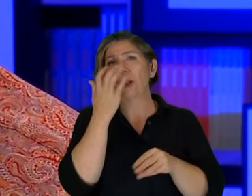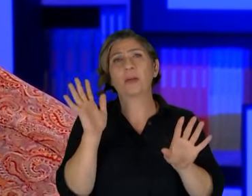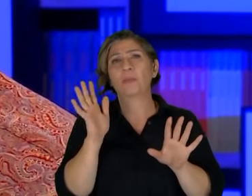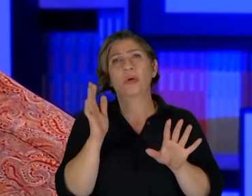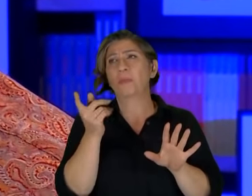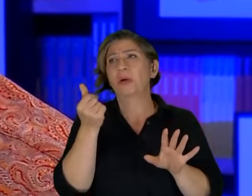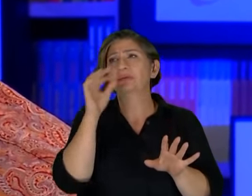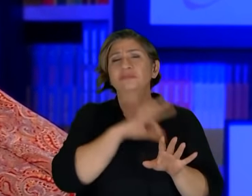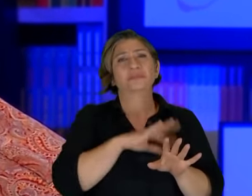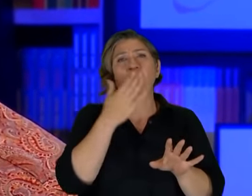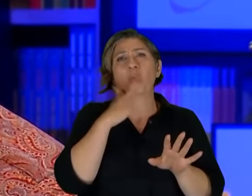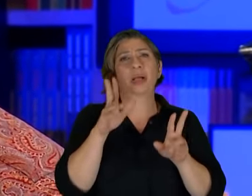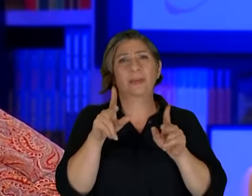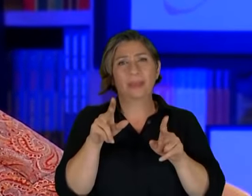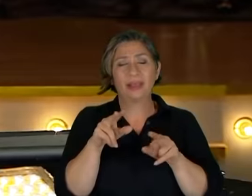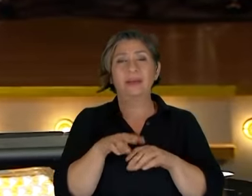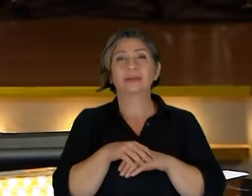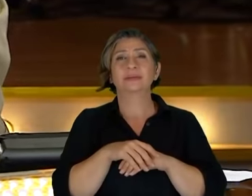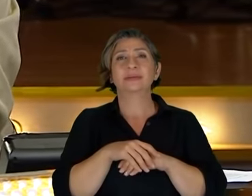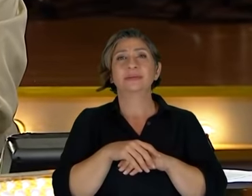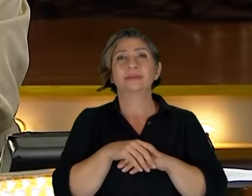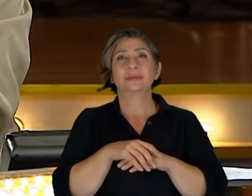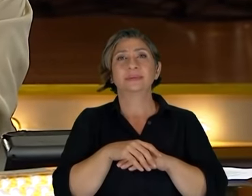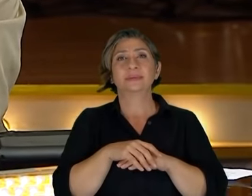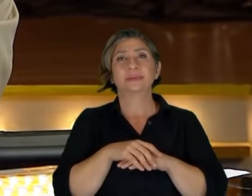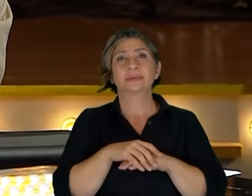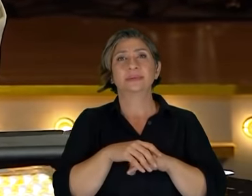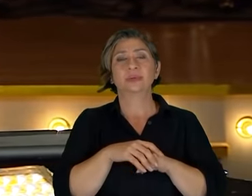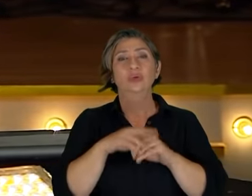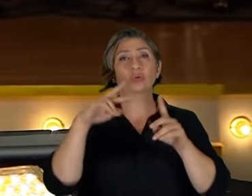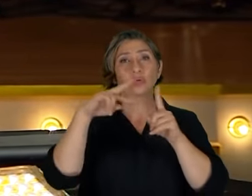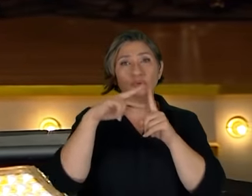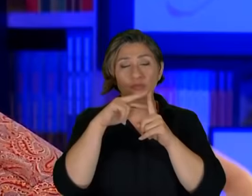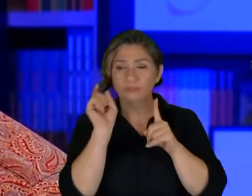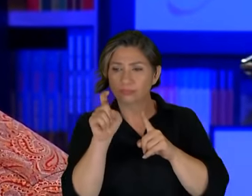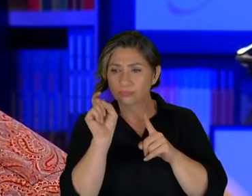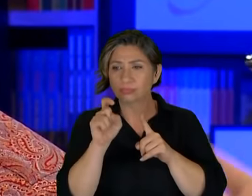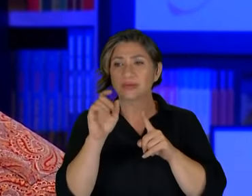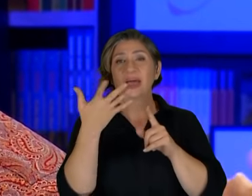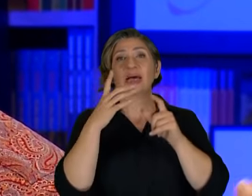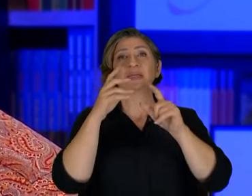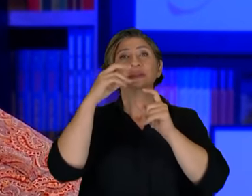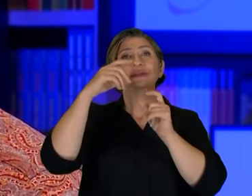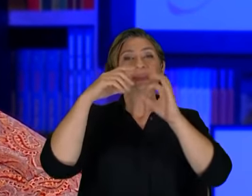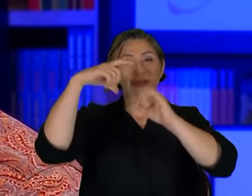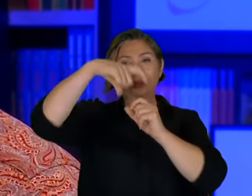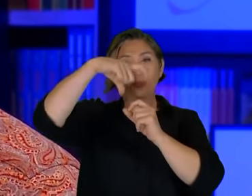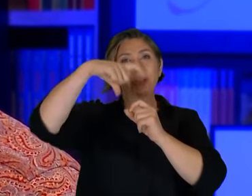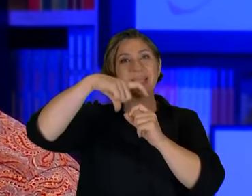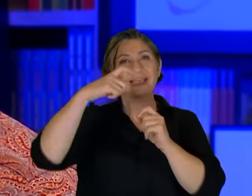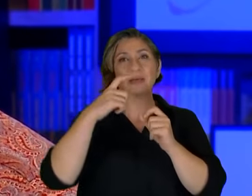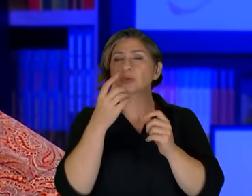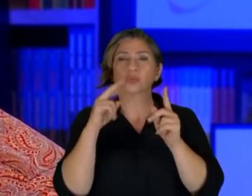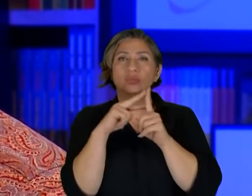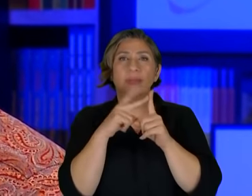Albüm satışı falan diye yok. Bir şey yok. Peki şeyden bekliyor musun? Yani işte YouTube tıklanmaları ya da Spotify dinlenmeleri bütün bunlar. YouTube'dan da